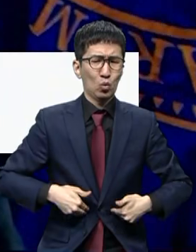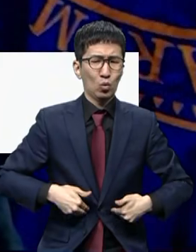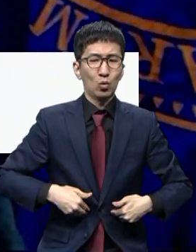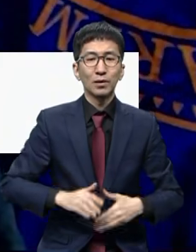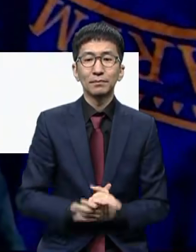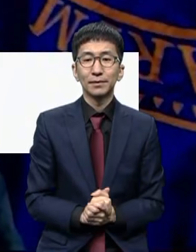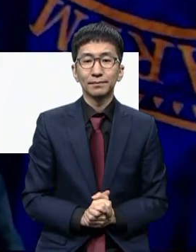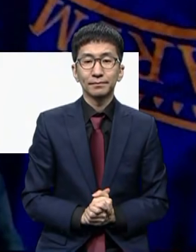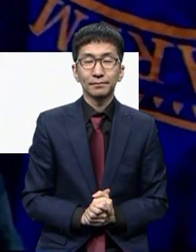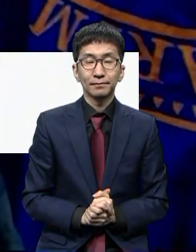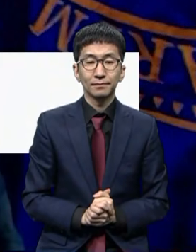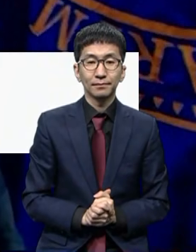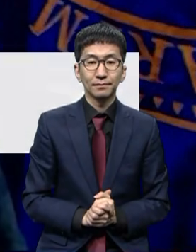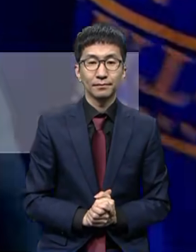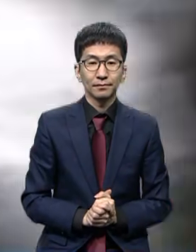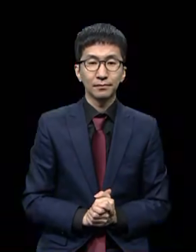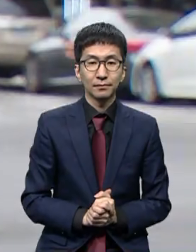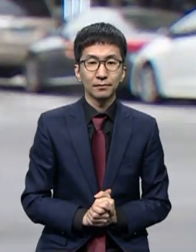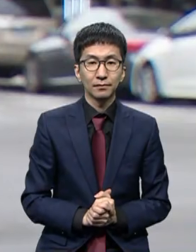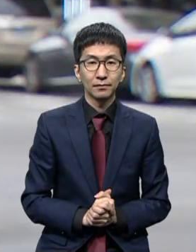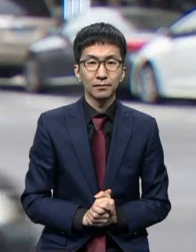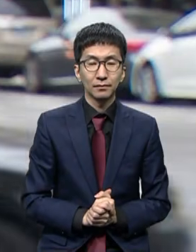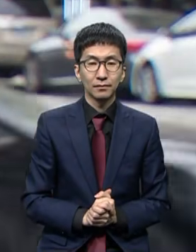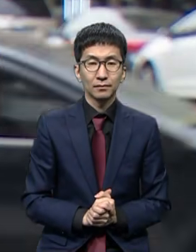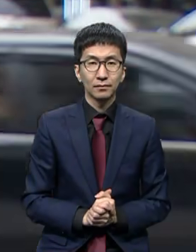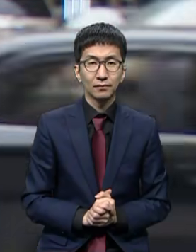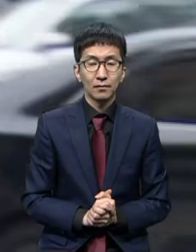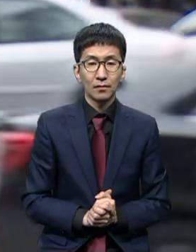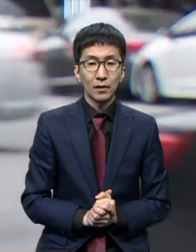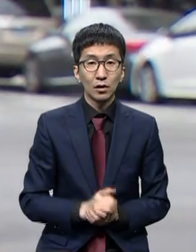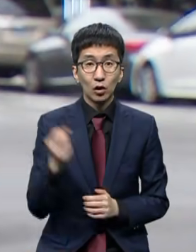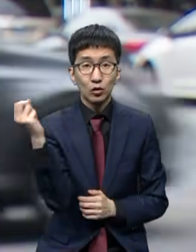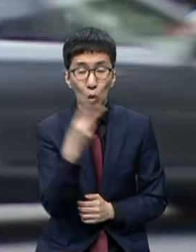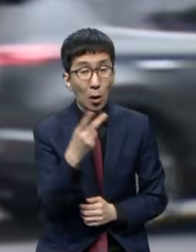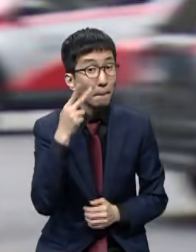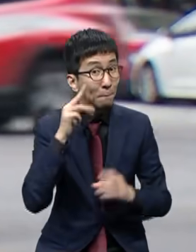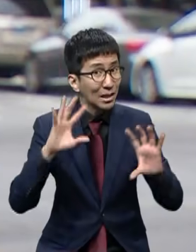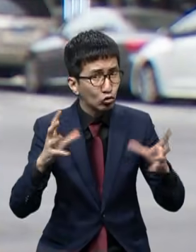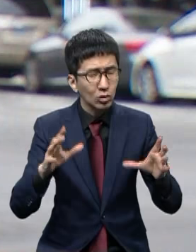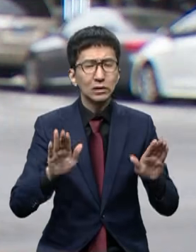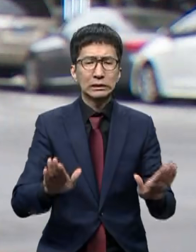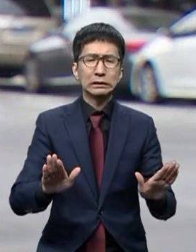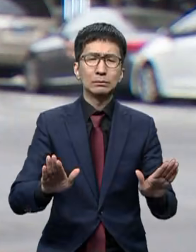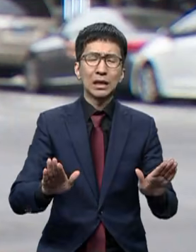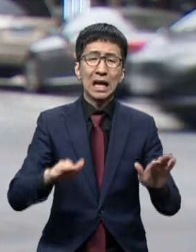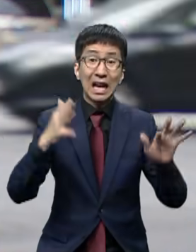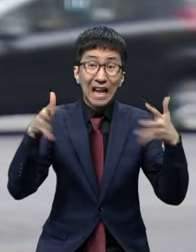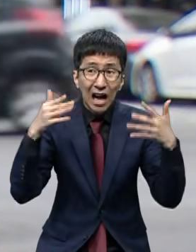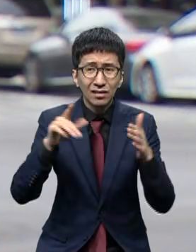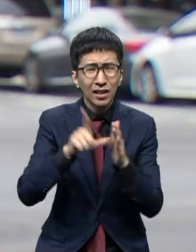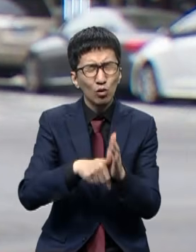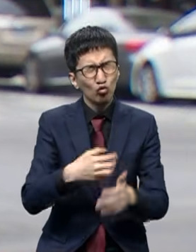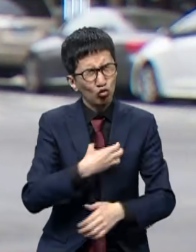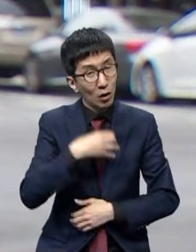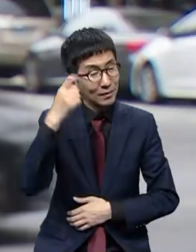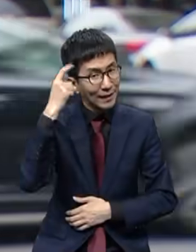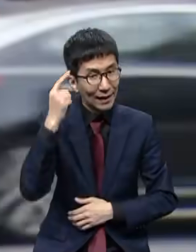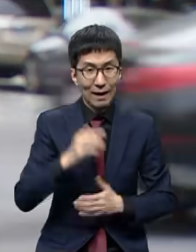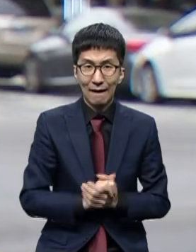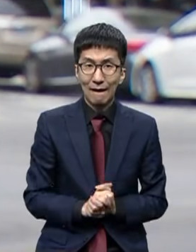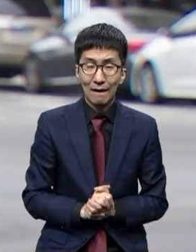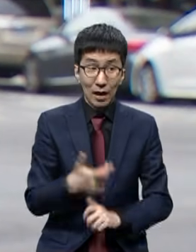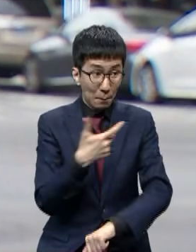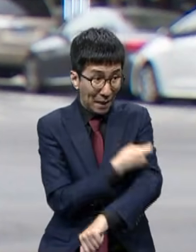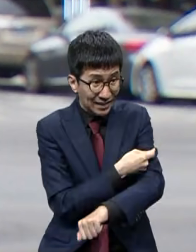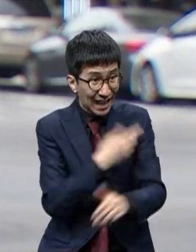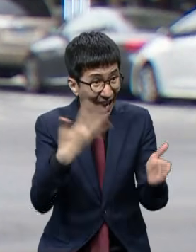protection of wearing a mask. 한 보건 전문가는 미국이 매우 위험한 가을로 가고 있다면서 백신 접종률이 낮은